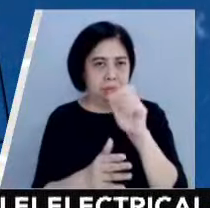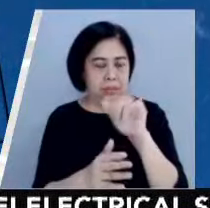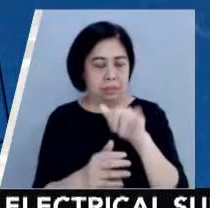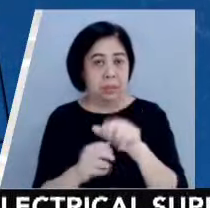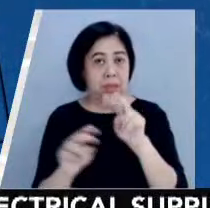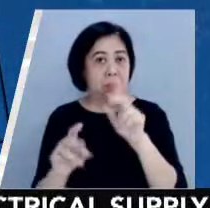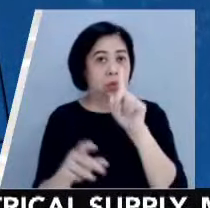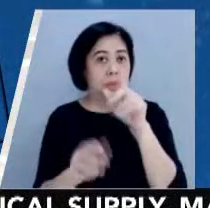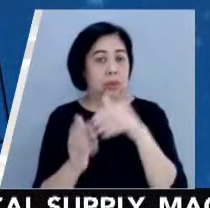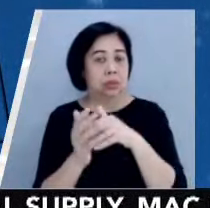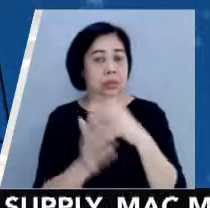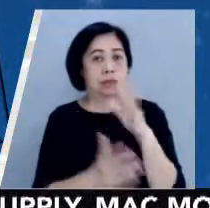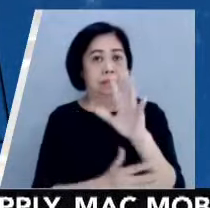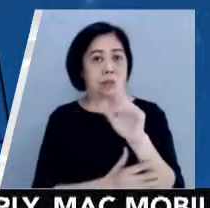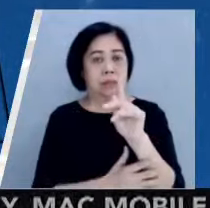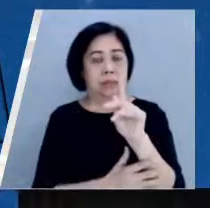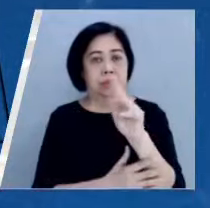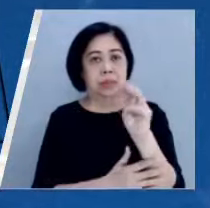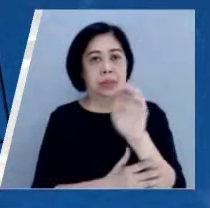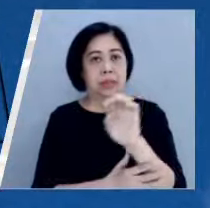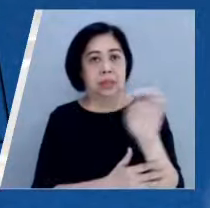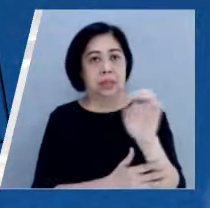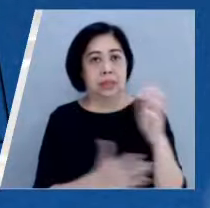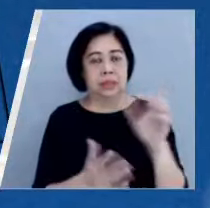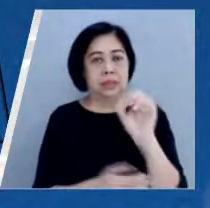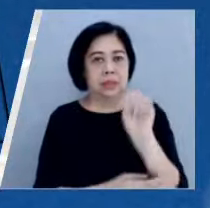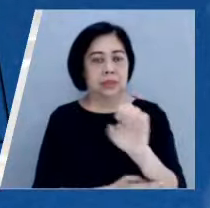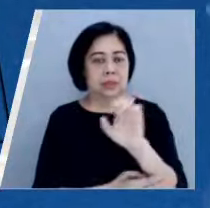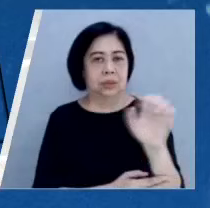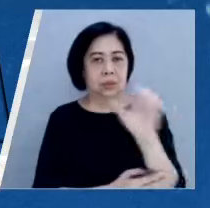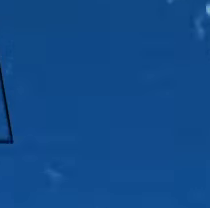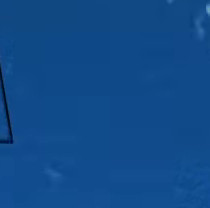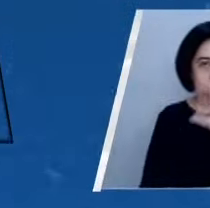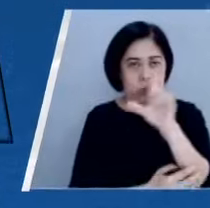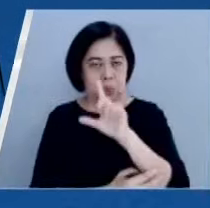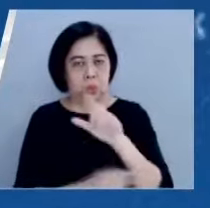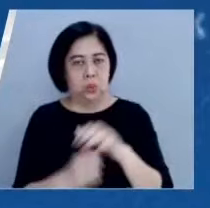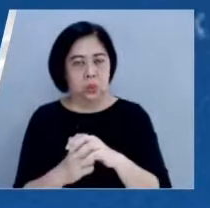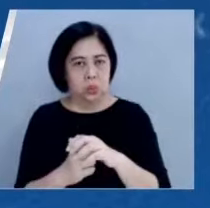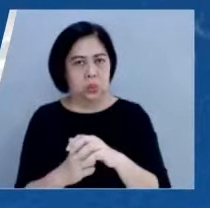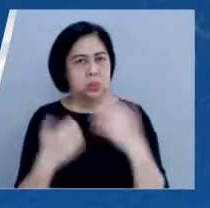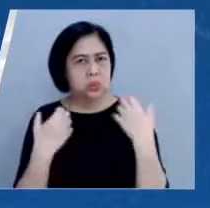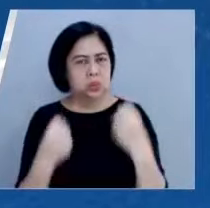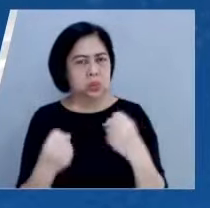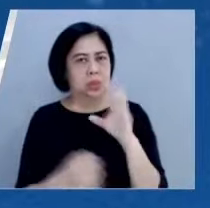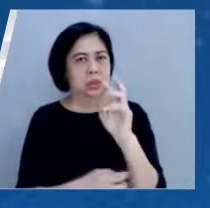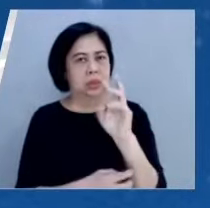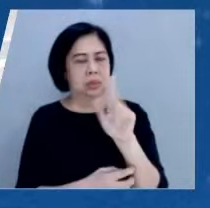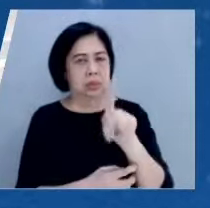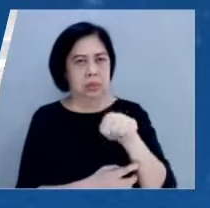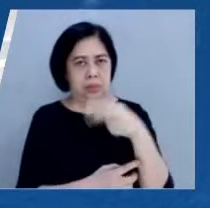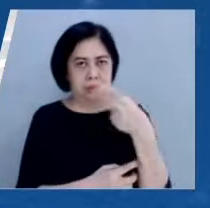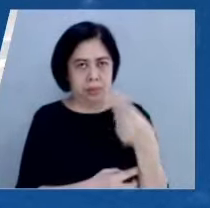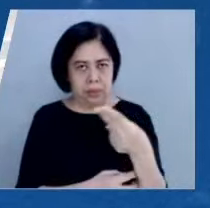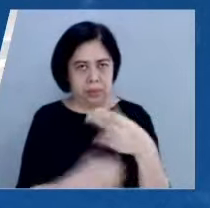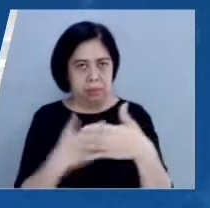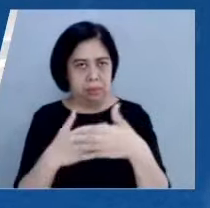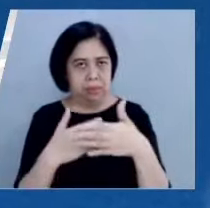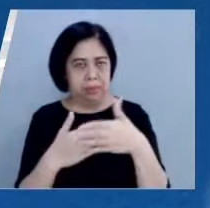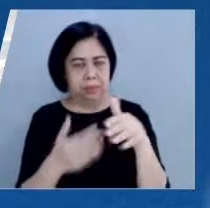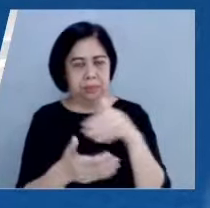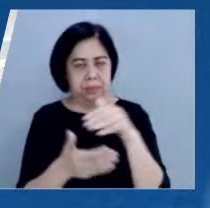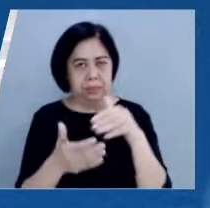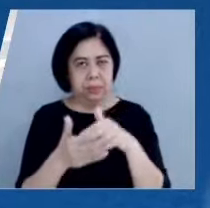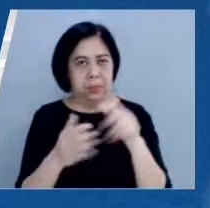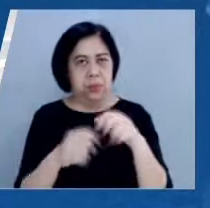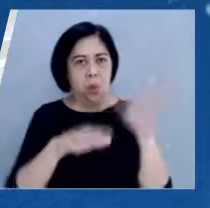1,005 kilometers east ng southeastern Luzon. Taglay nito ang lakas sa 65 kilometers per hour malapit sa gitna at